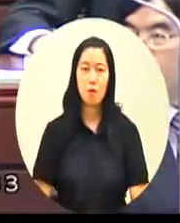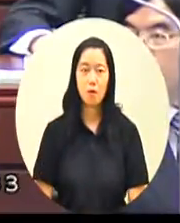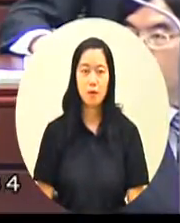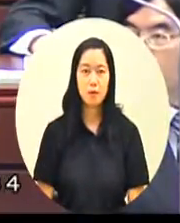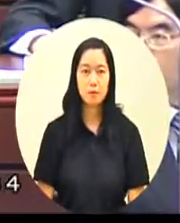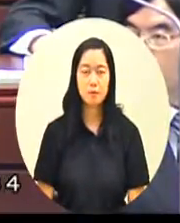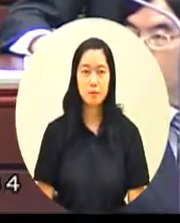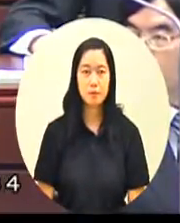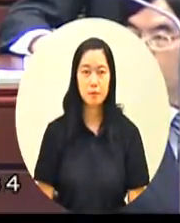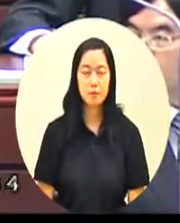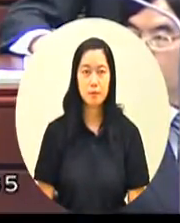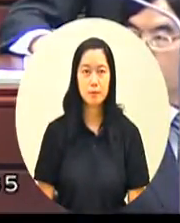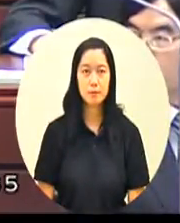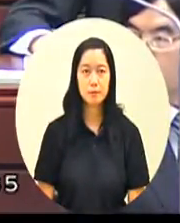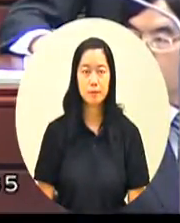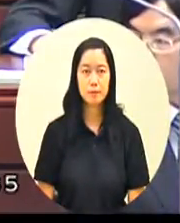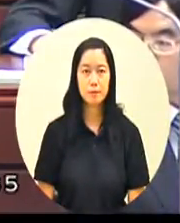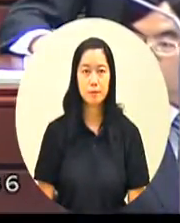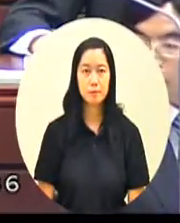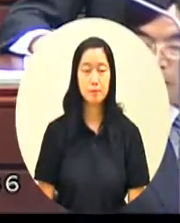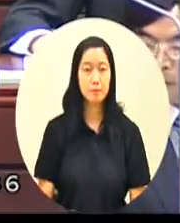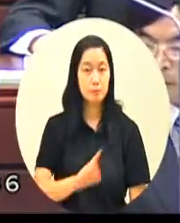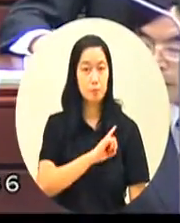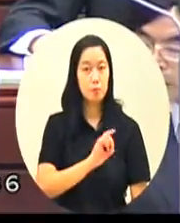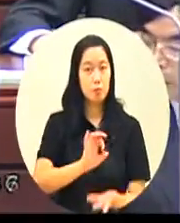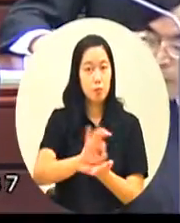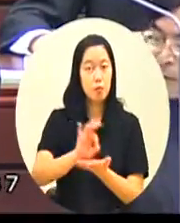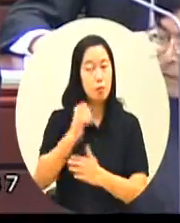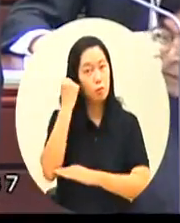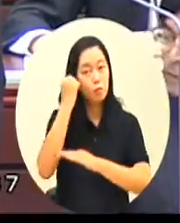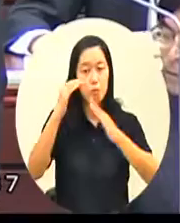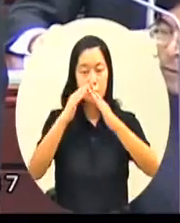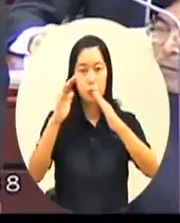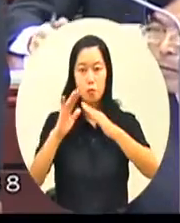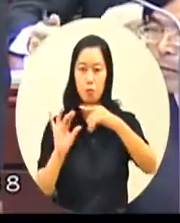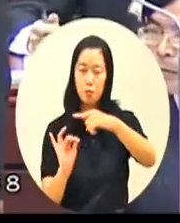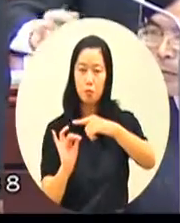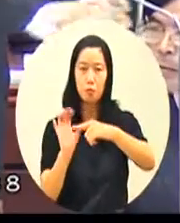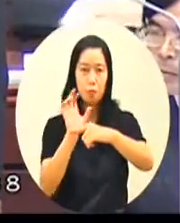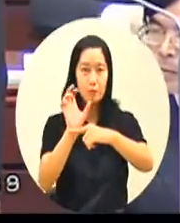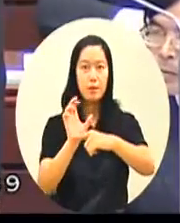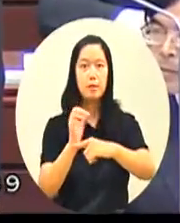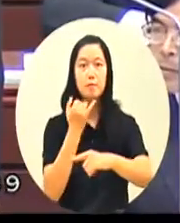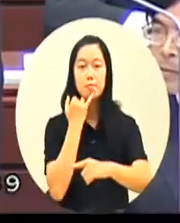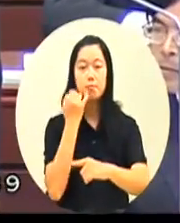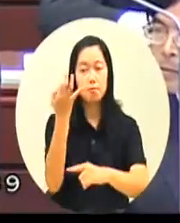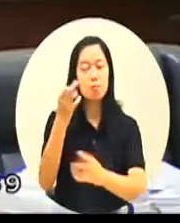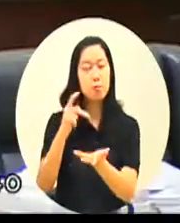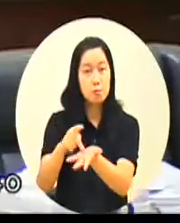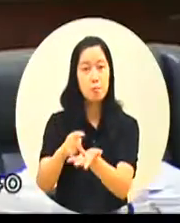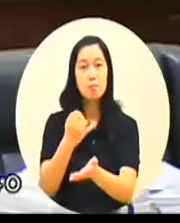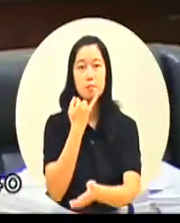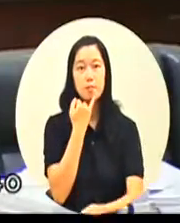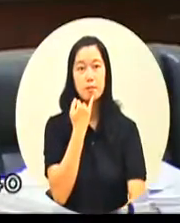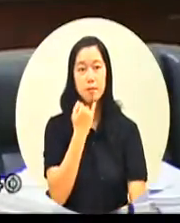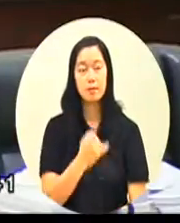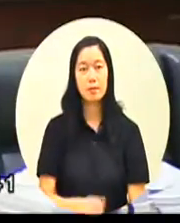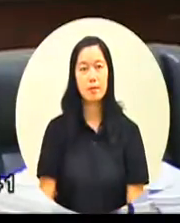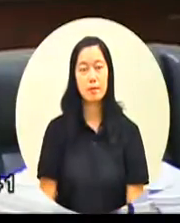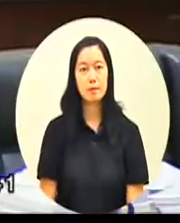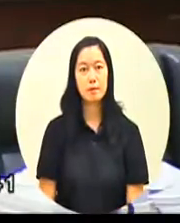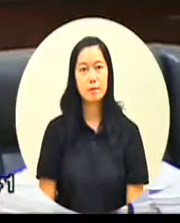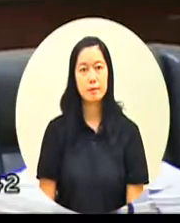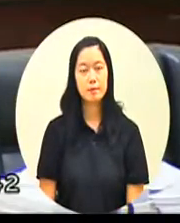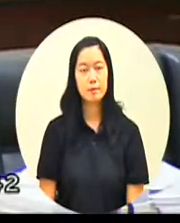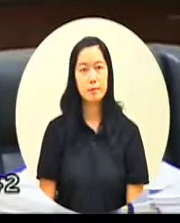啊。 那假如说是自用住宅这个部分，最高可以达到80%的。 好，总经理请坐哈。 谢谢。 我